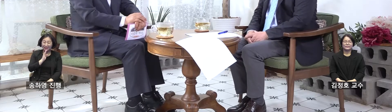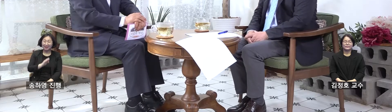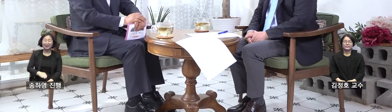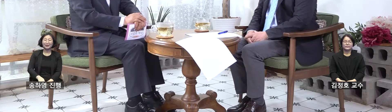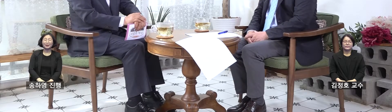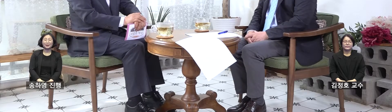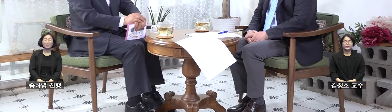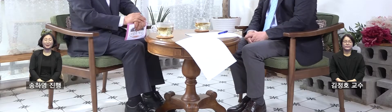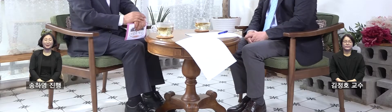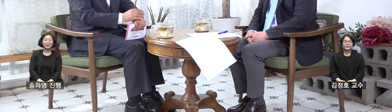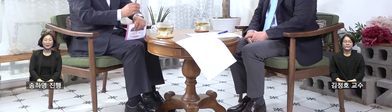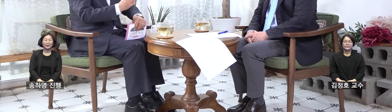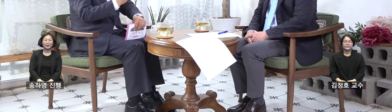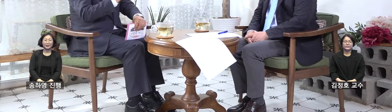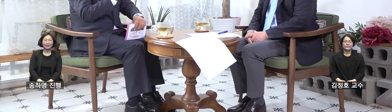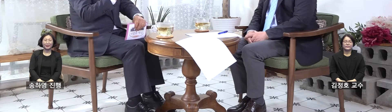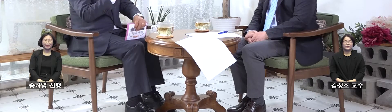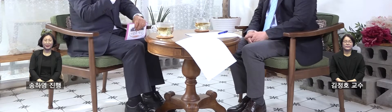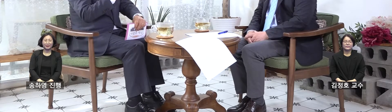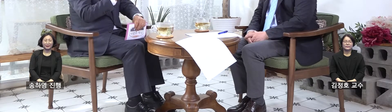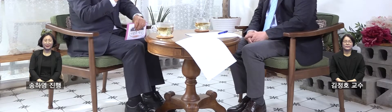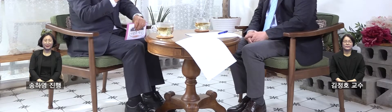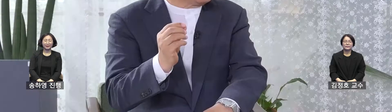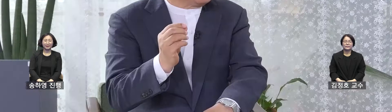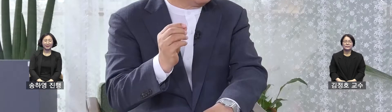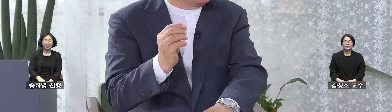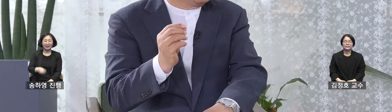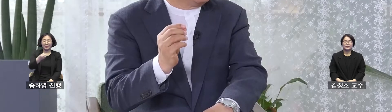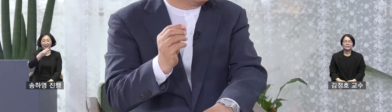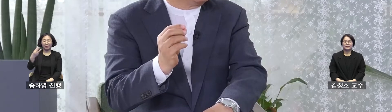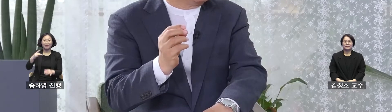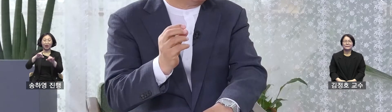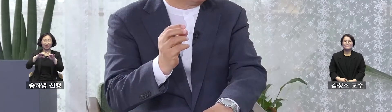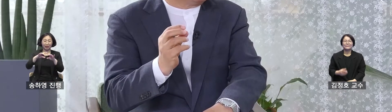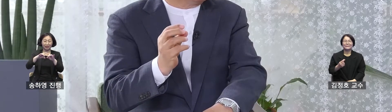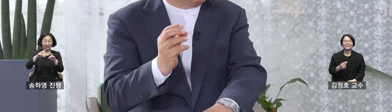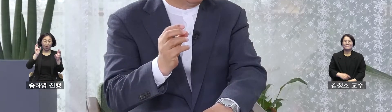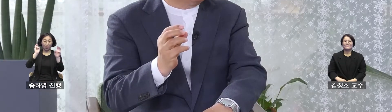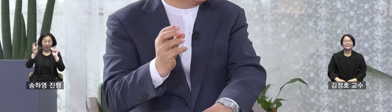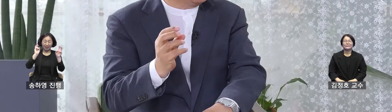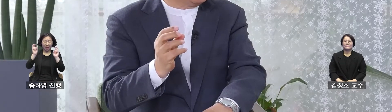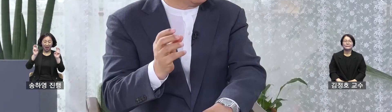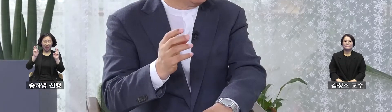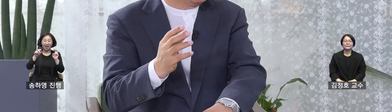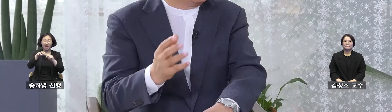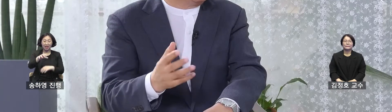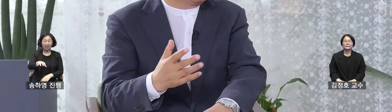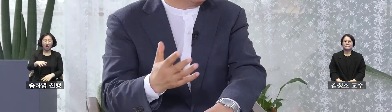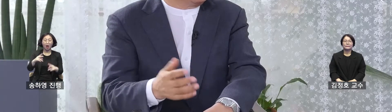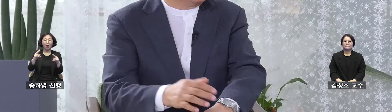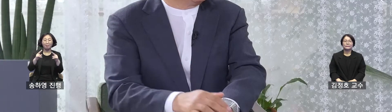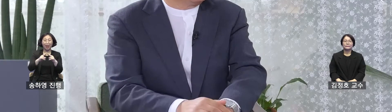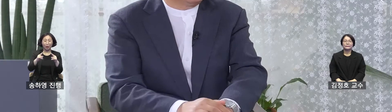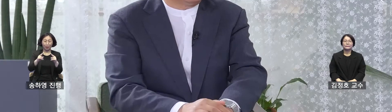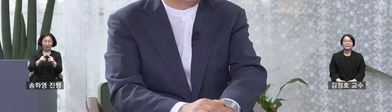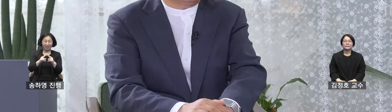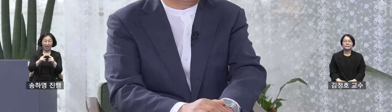그 제가 보니까 삼성전자에 네. 거기서 반도체